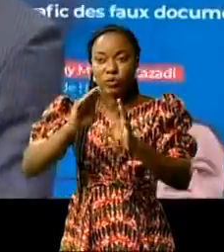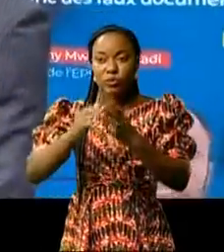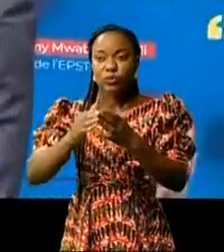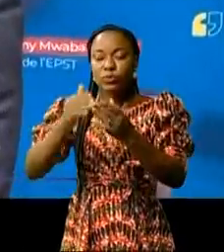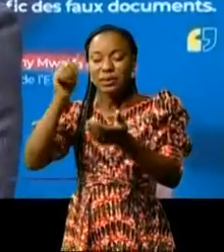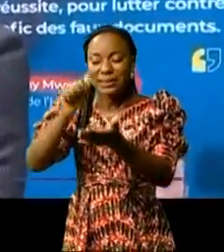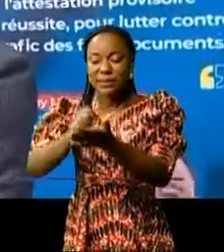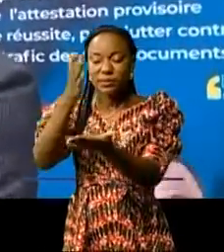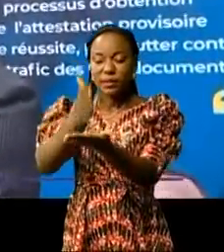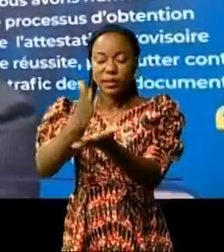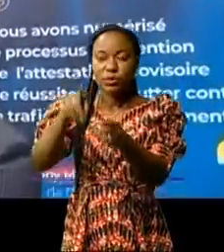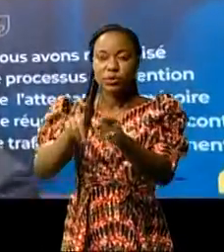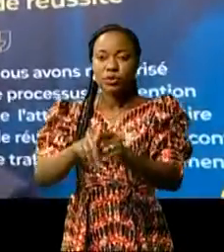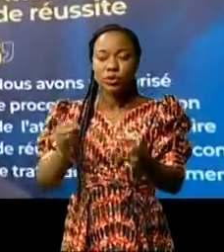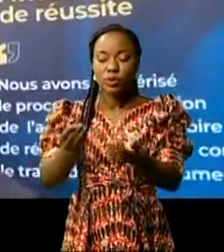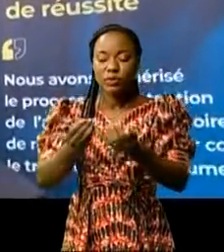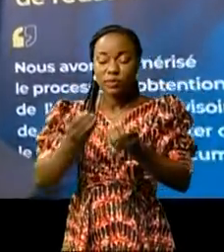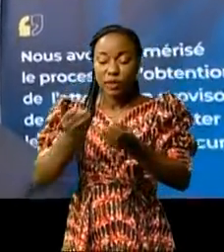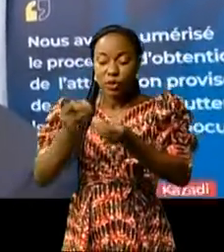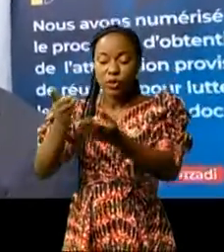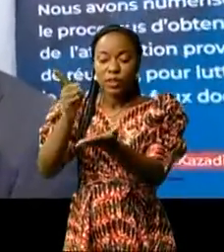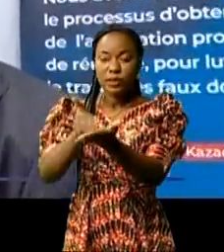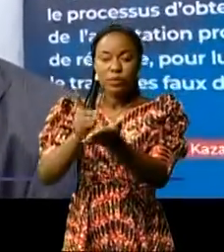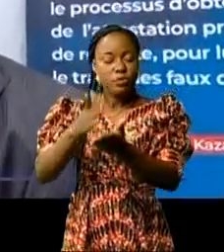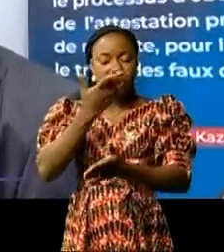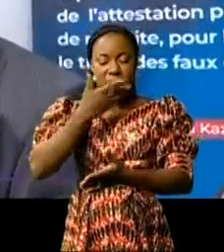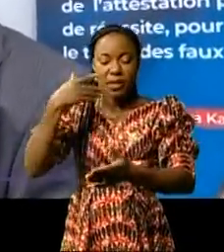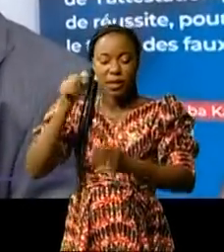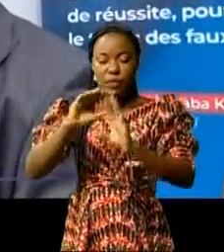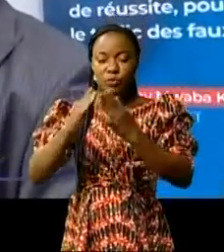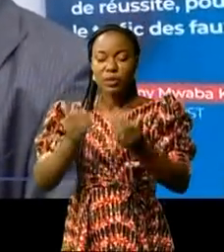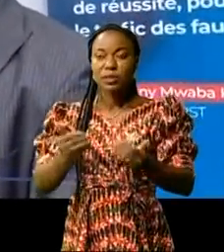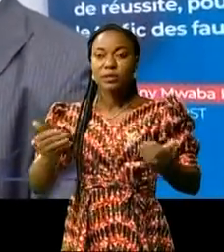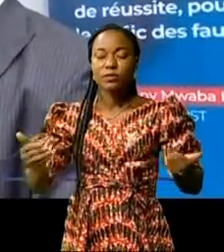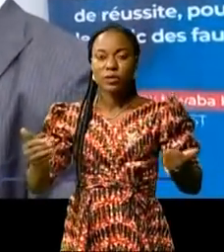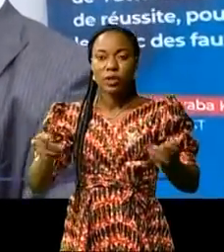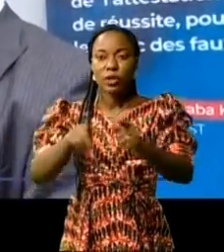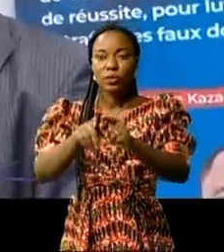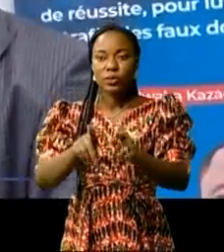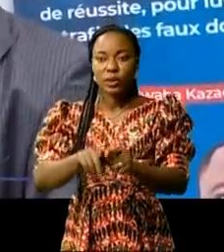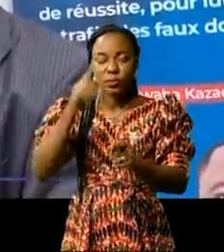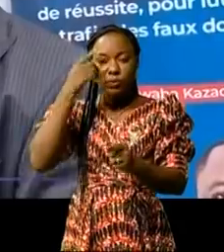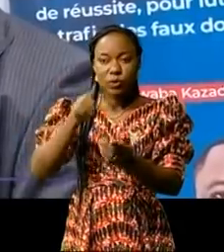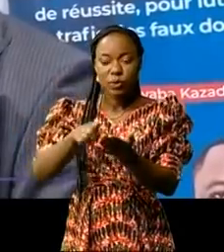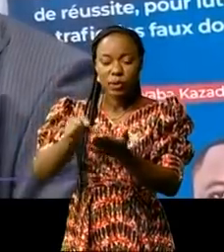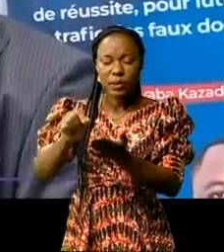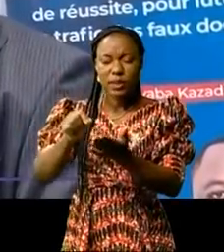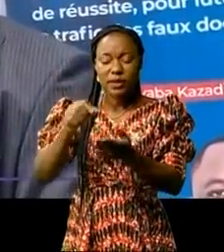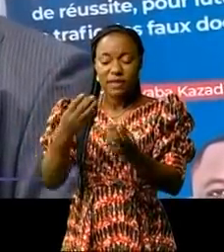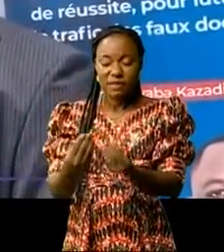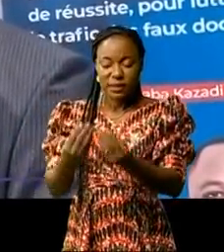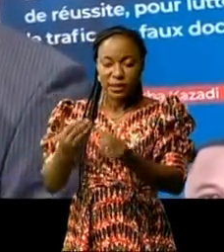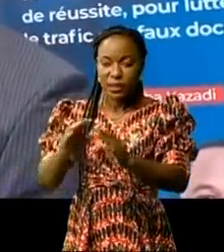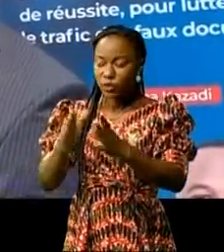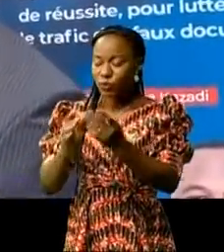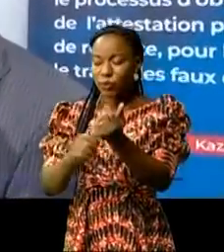faut dire que ma musique ce débat et d numériser et copier façon facile pour